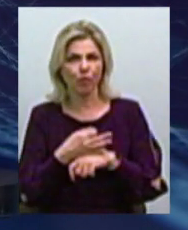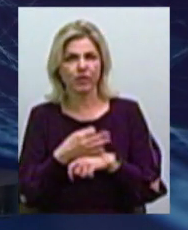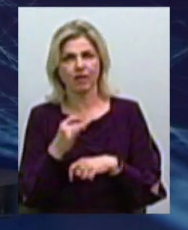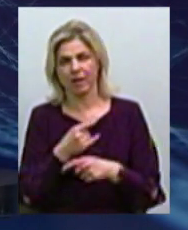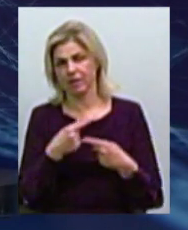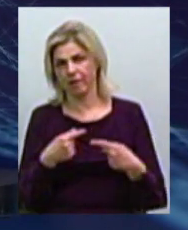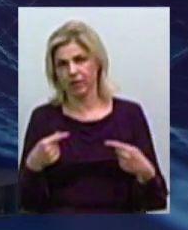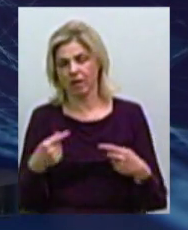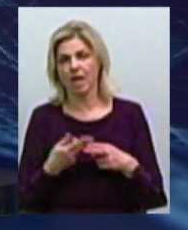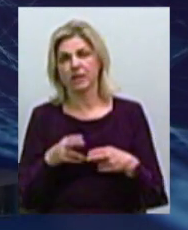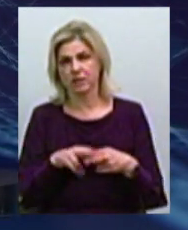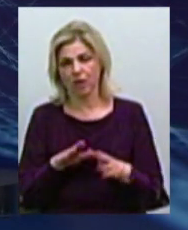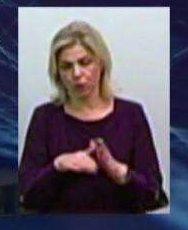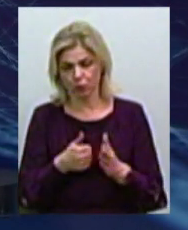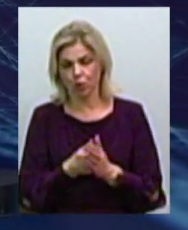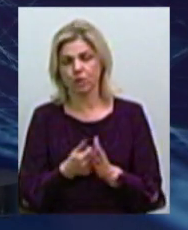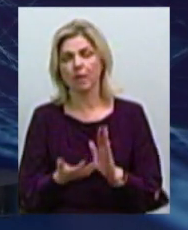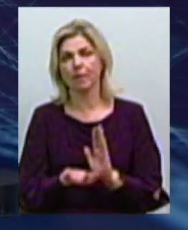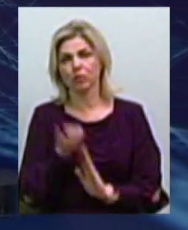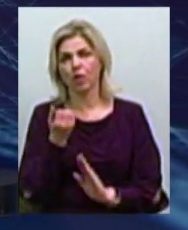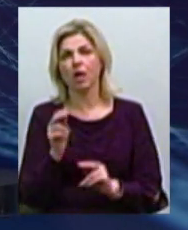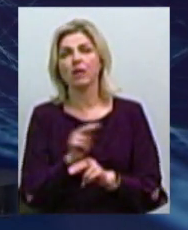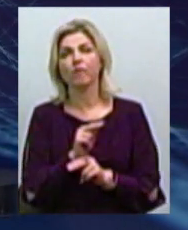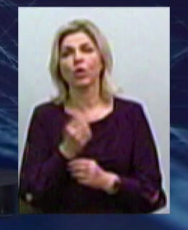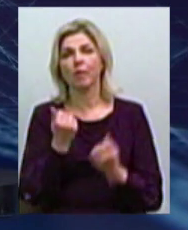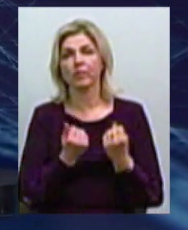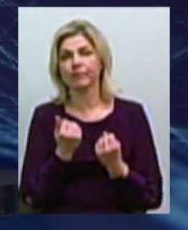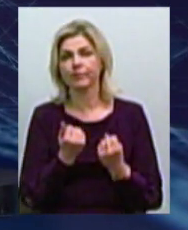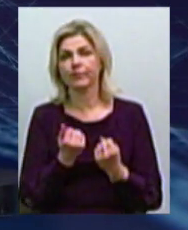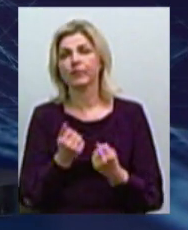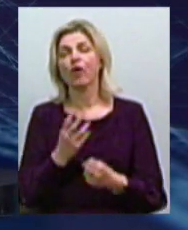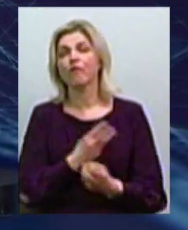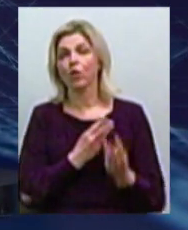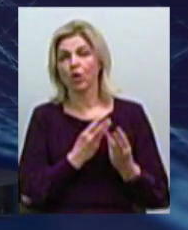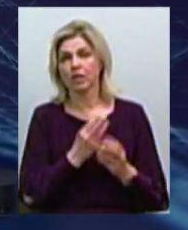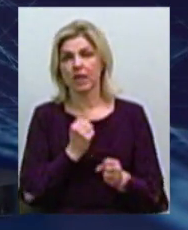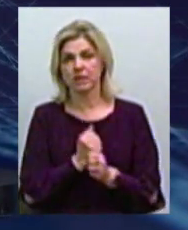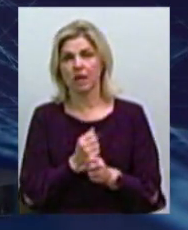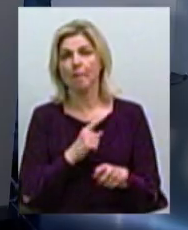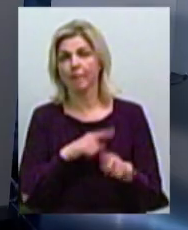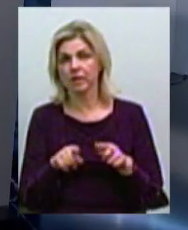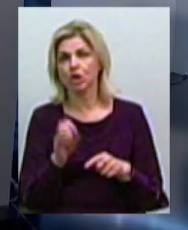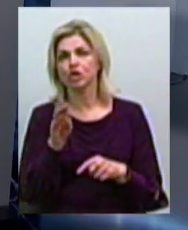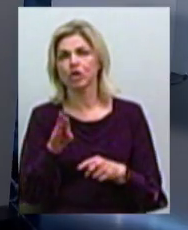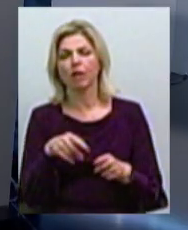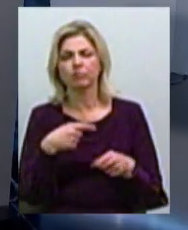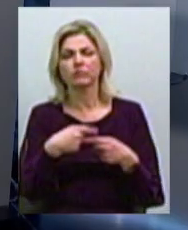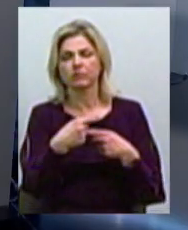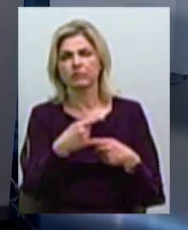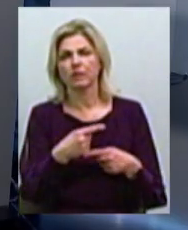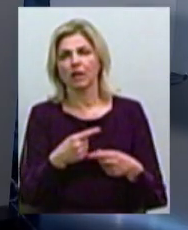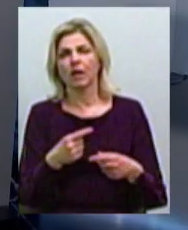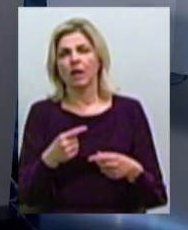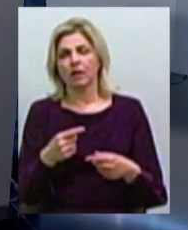досі підхоплюють волонтери. Відремонтувати транспортний засіб. Ну, волонтери зроблять це набагато швидше, аніж воно піде по інстанціях. Як